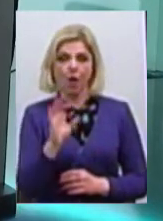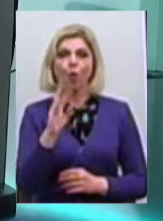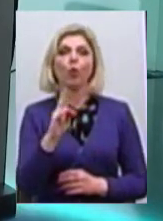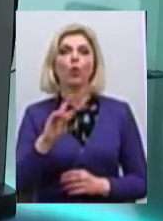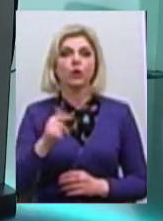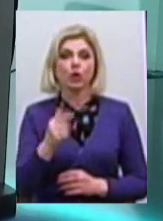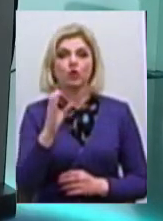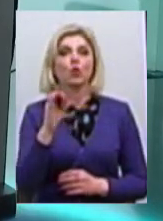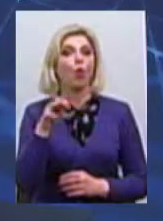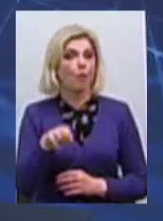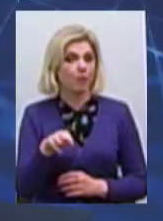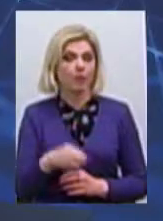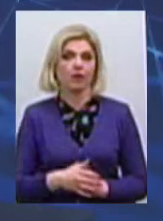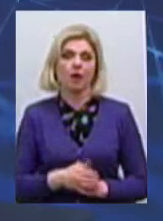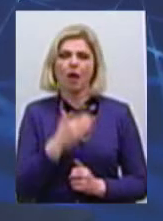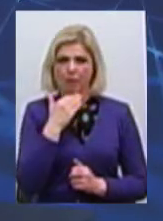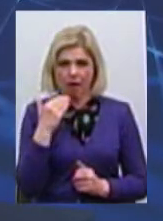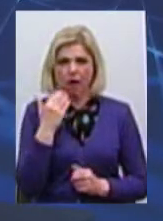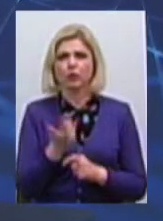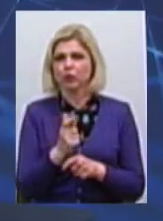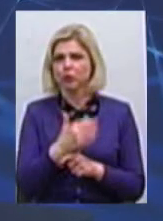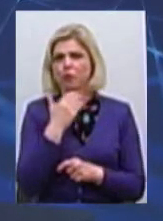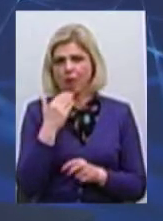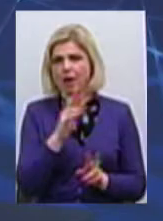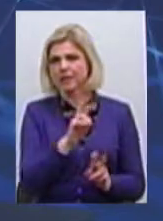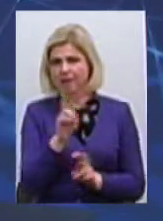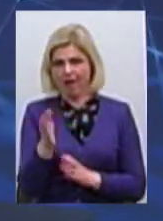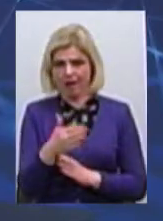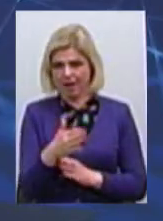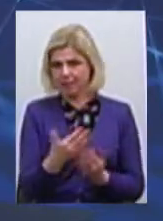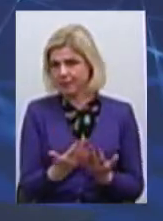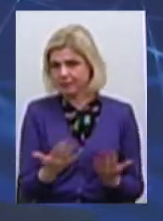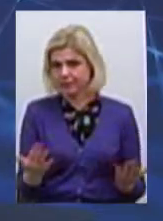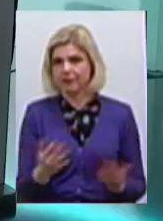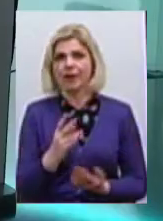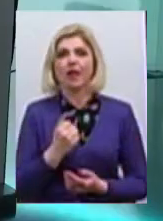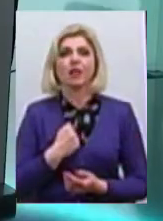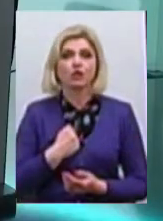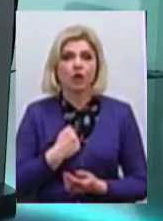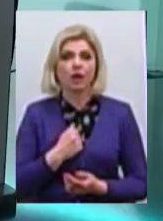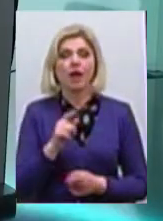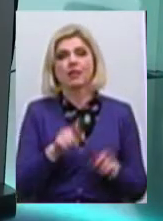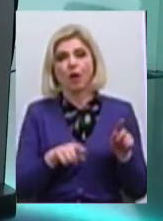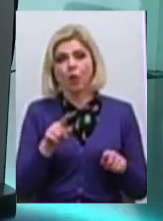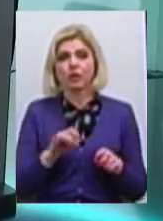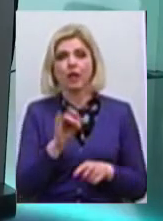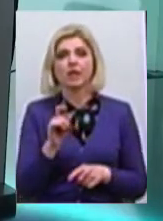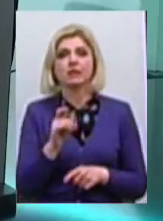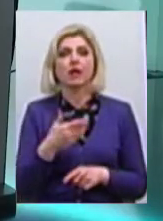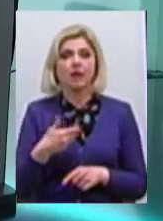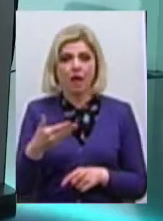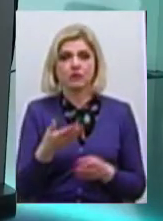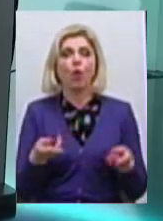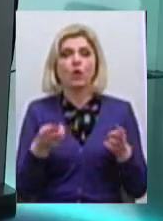окунь, сом. Багато, дуже багато назв. На жаль, деякі з назв залишилися лише